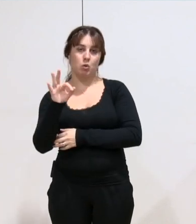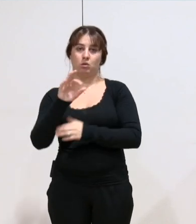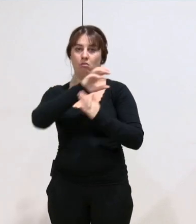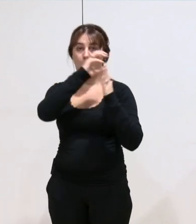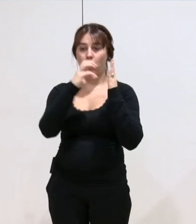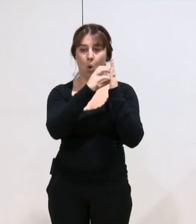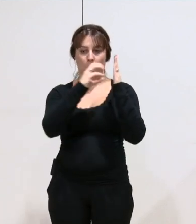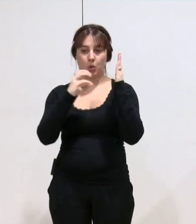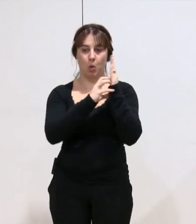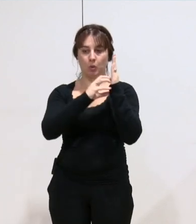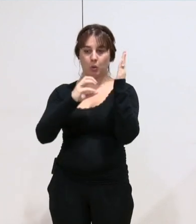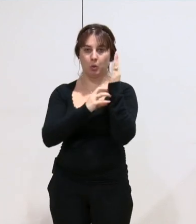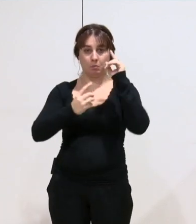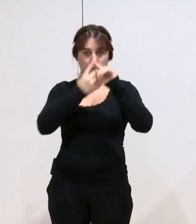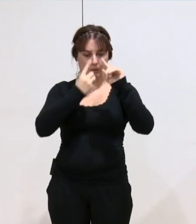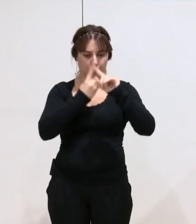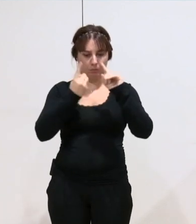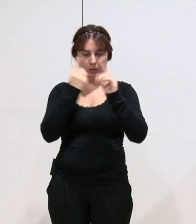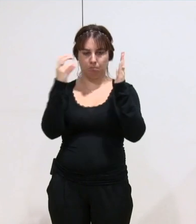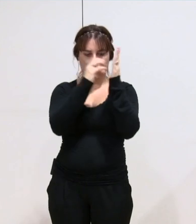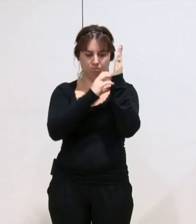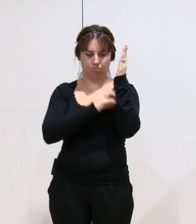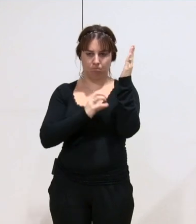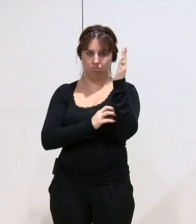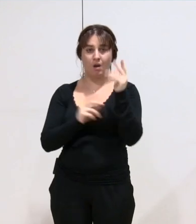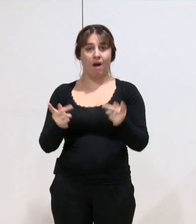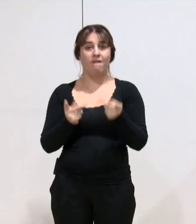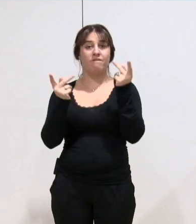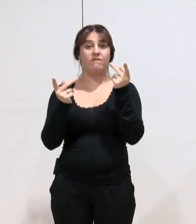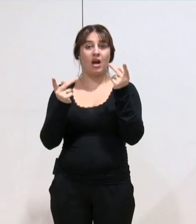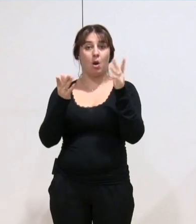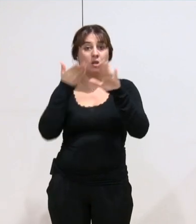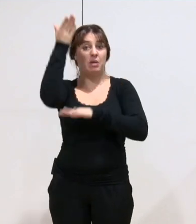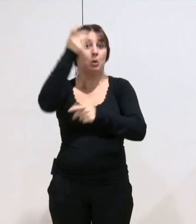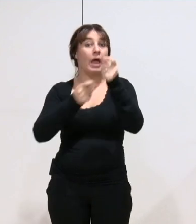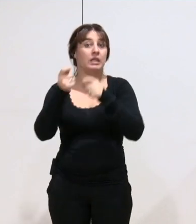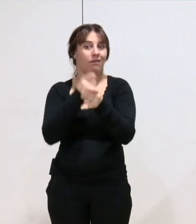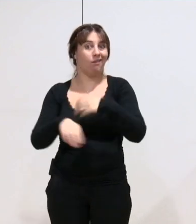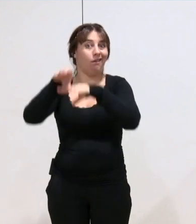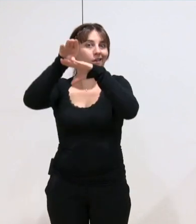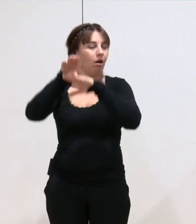très spécifiques sur le fait qu'il n'y aura pas de plus-value spéculative